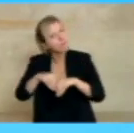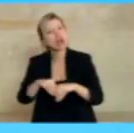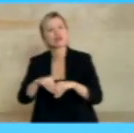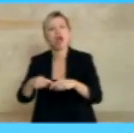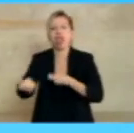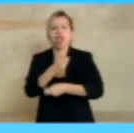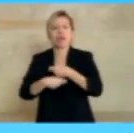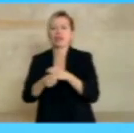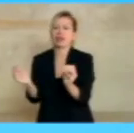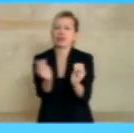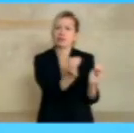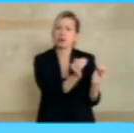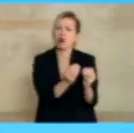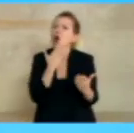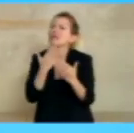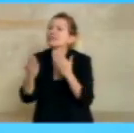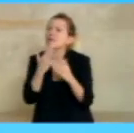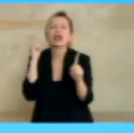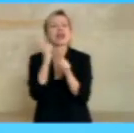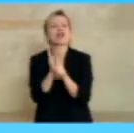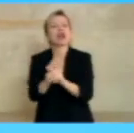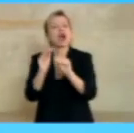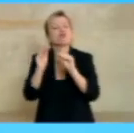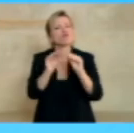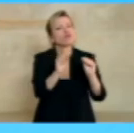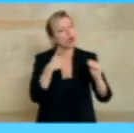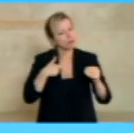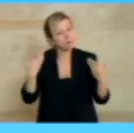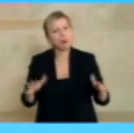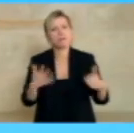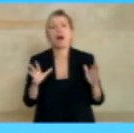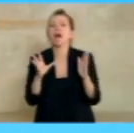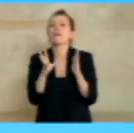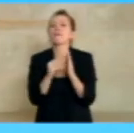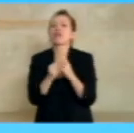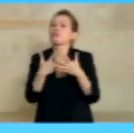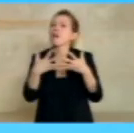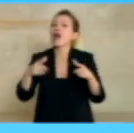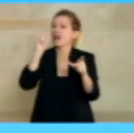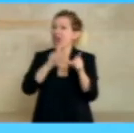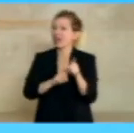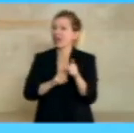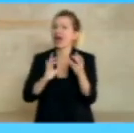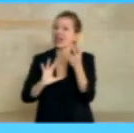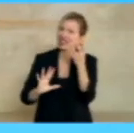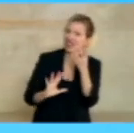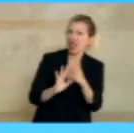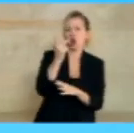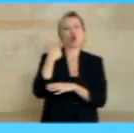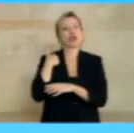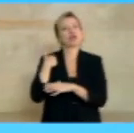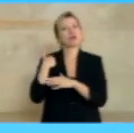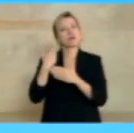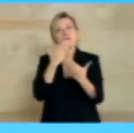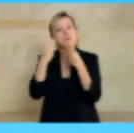προγράμματα ψηφιακής επιμόρφωσης, τα οποία έχουμε υλοποιήσει, παραδείγματος χάρη με μεγάλη εταιρεία τεχνολογίας, έχουμε υλοποιήσει πρόγραμμα ψηφιακής